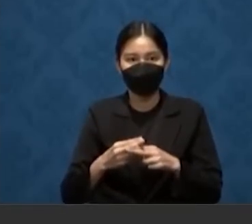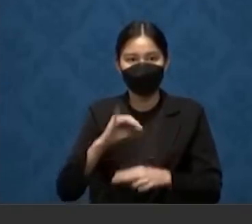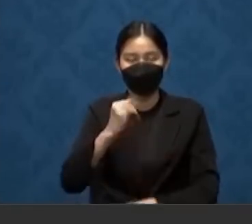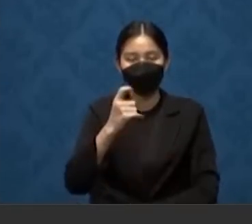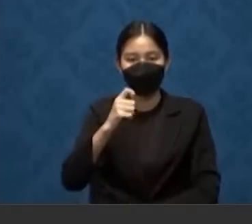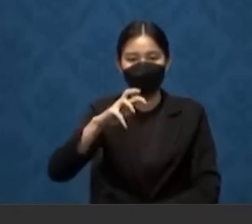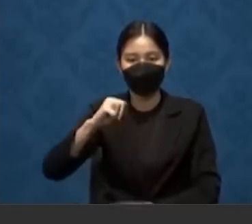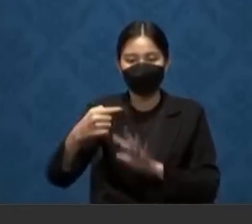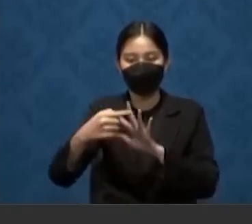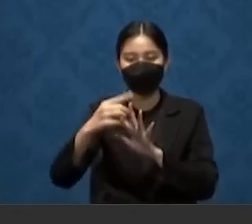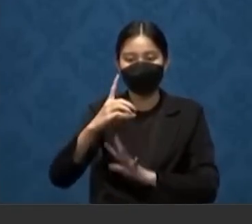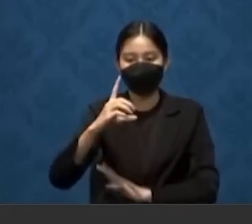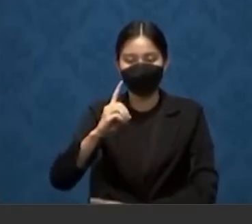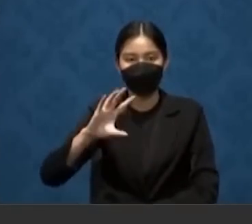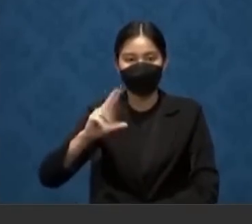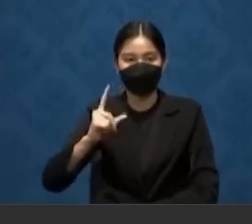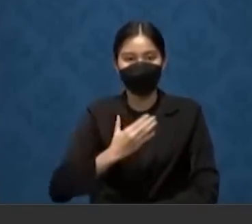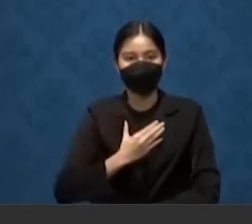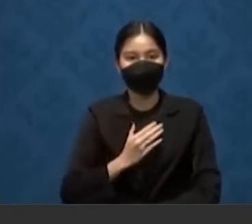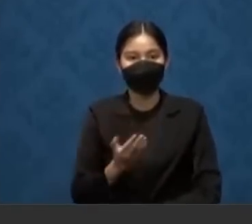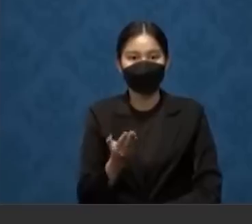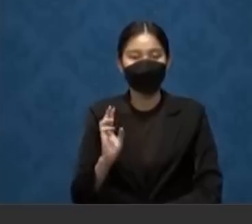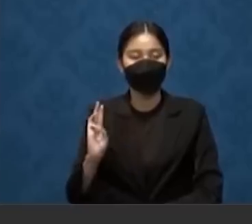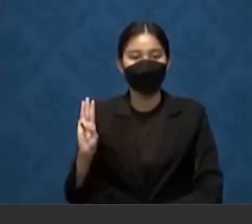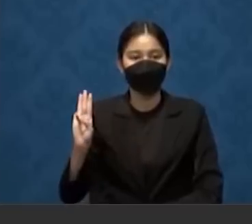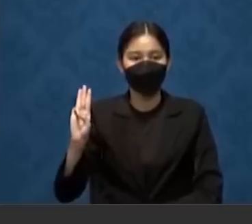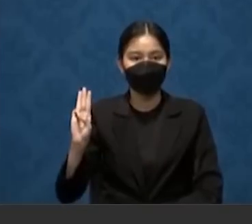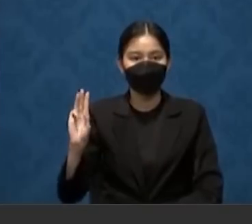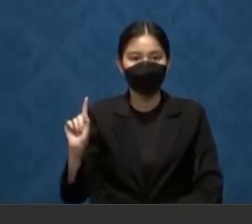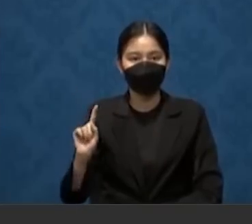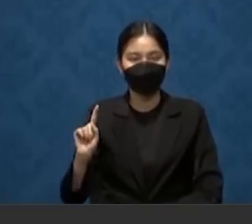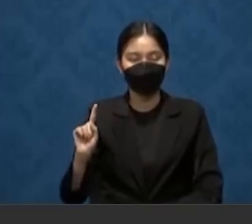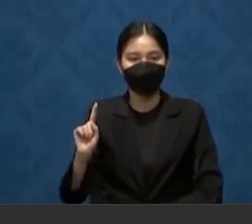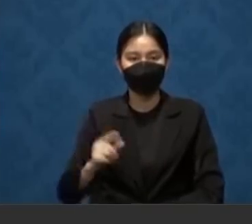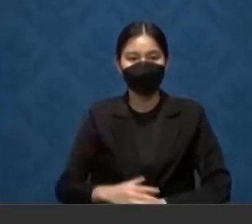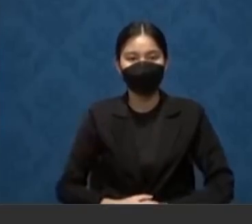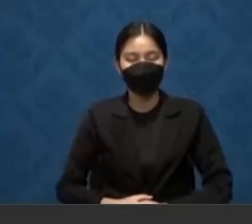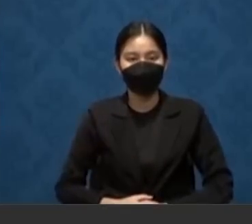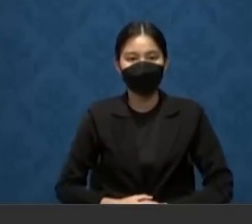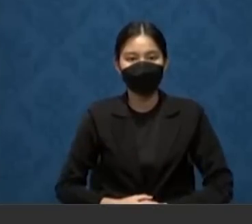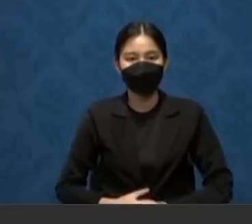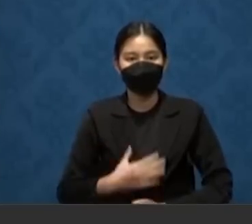ด Sens